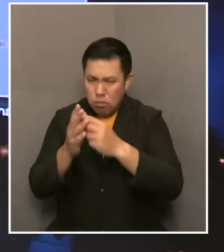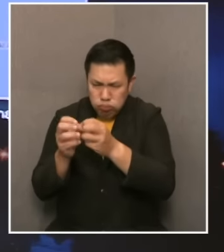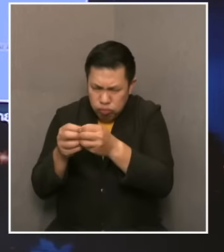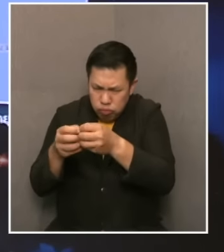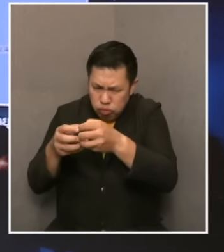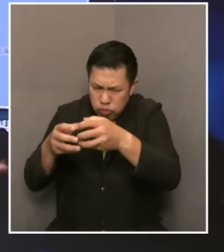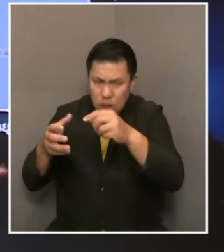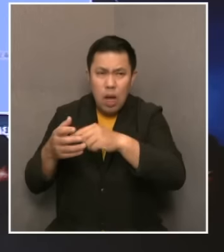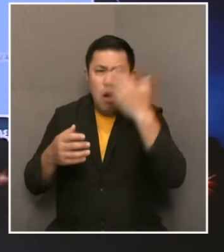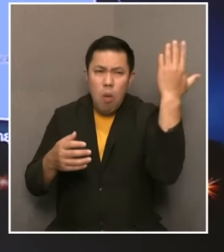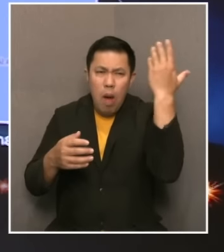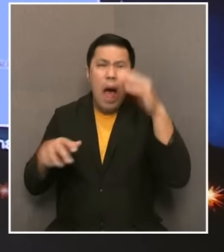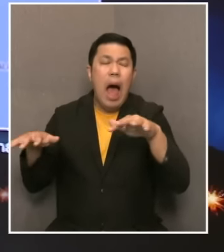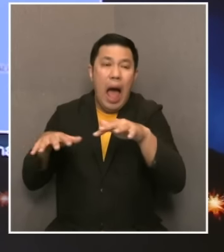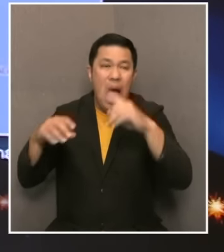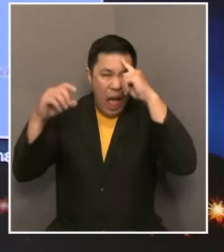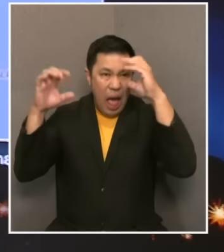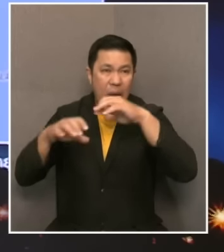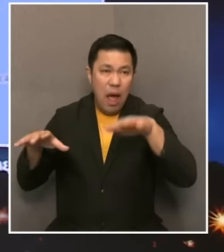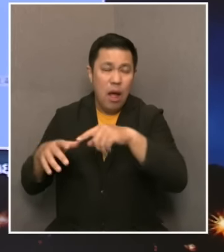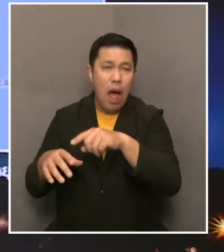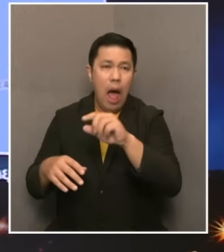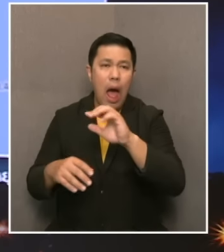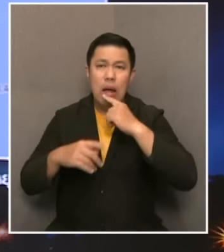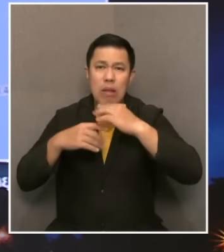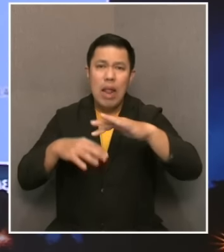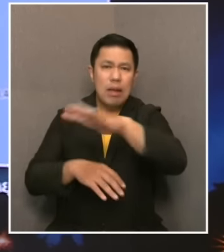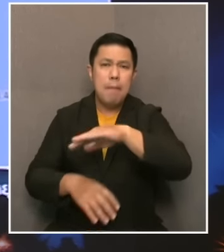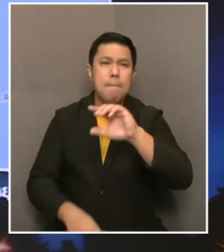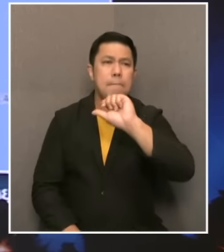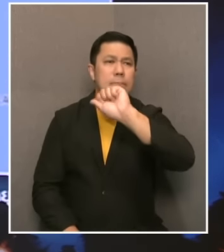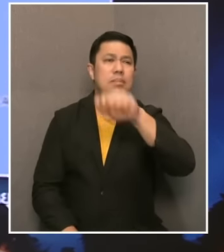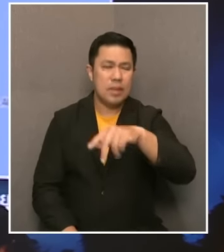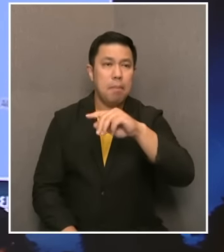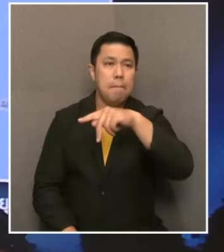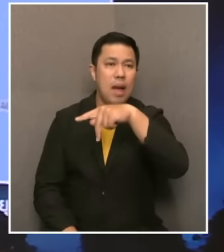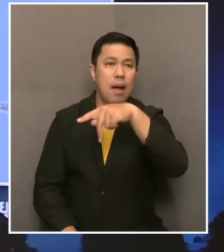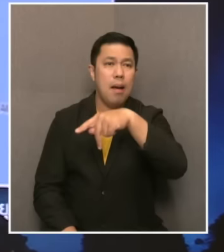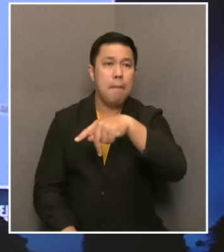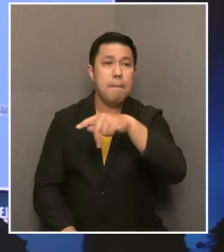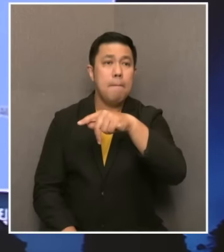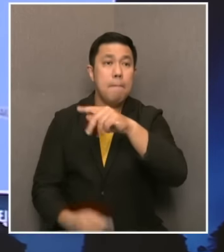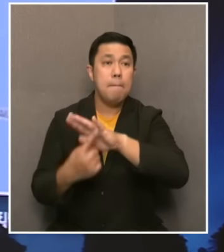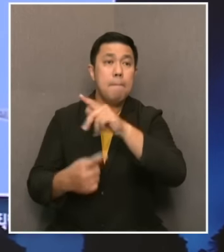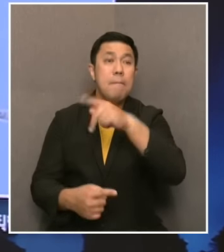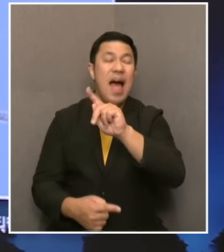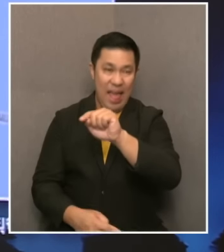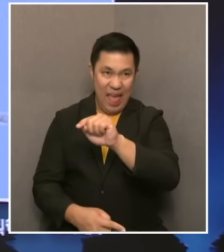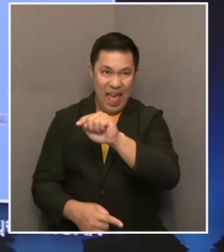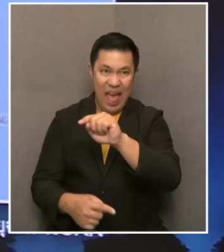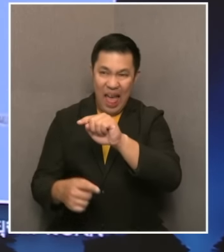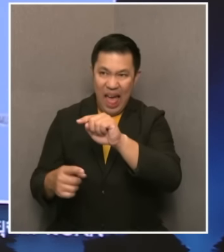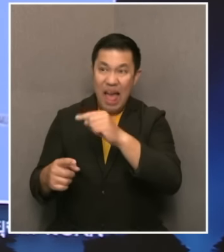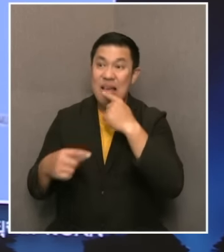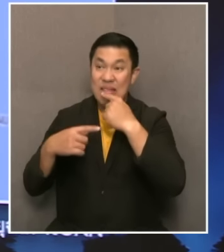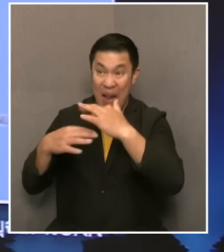จากหย่อมความกดอากาศต่ำในพื้นที่มหาสมุทรแปซิฟิกนะครับก็เป็นธรรมชาติของพายุครับเมื่ออยู่ในพื้นที่ทะเลมันก็จะทวีความรุนแรงเพิ่มมากขึ้